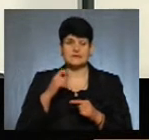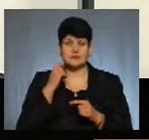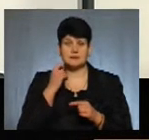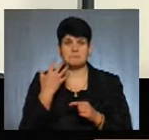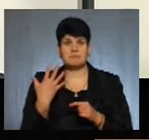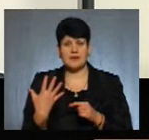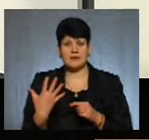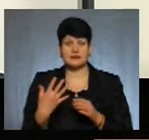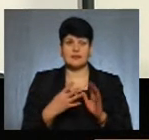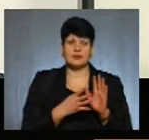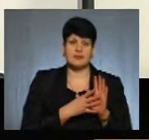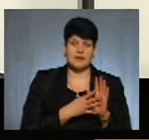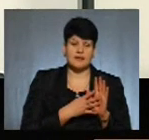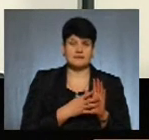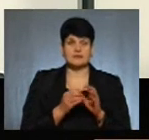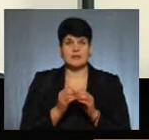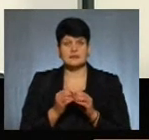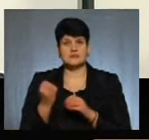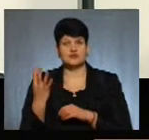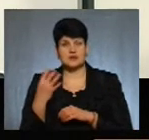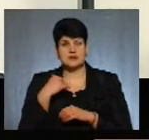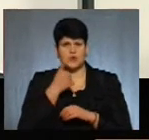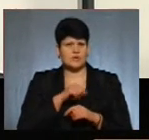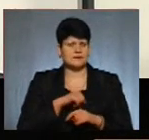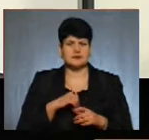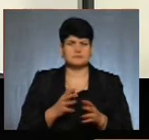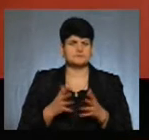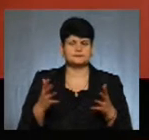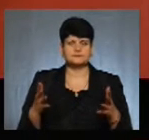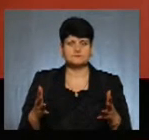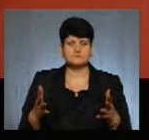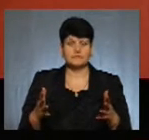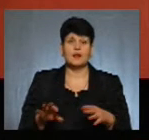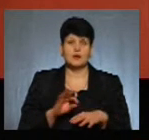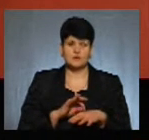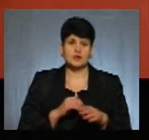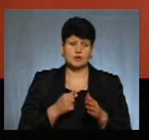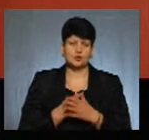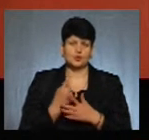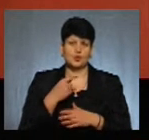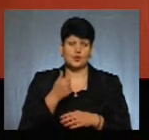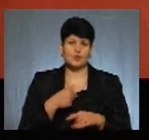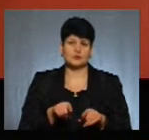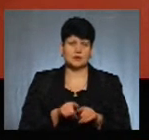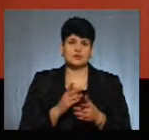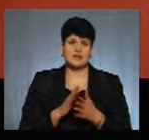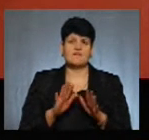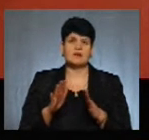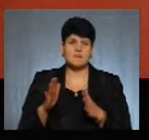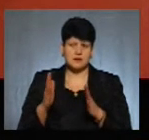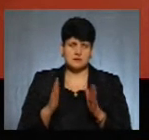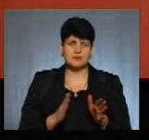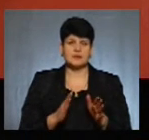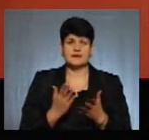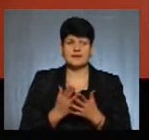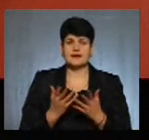категорія 5-9, 10-14 років – це найбільше. Хоча хворіють і до року досить. Є в нас випадки, до року